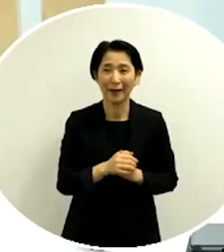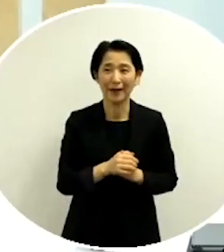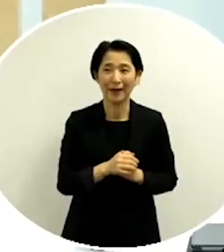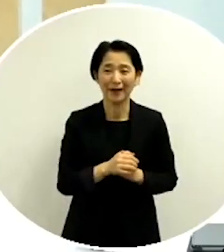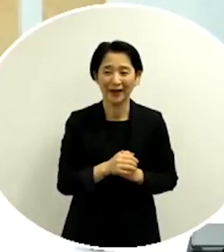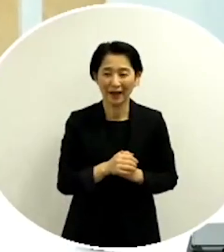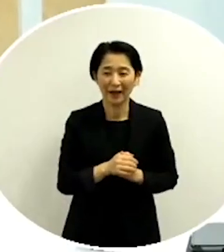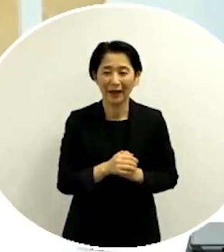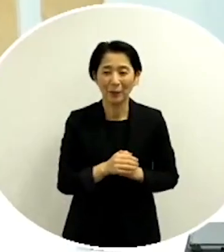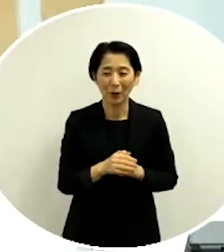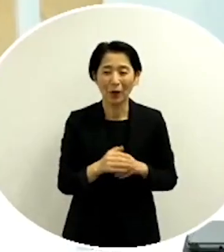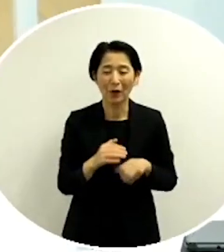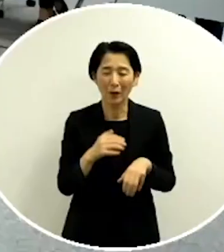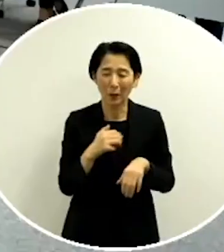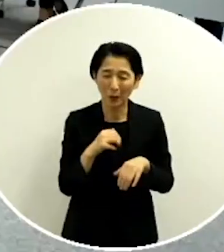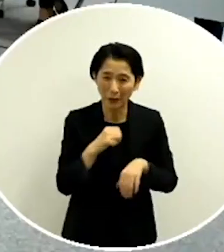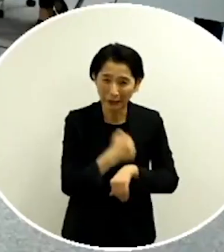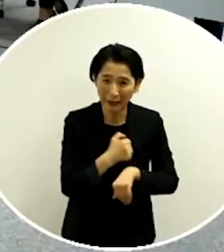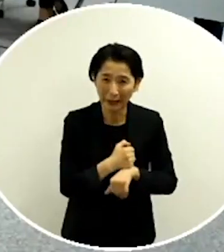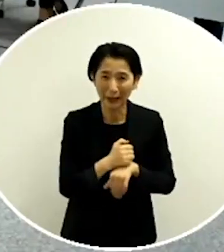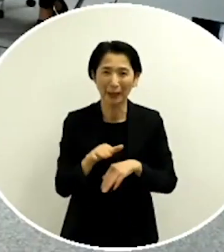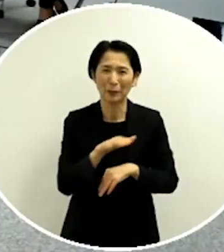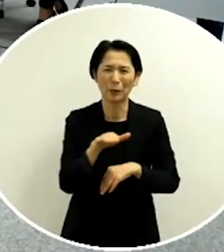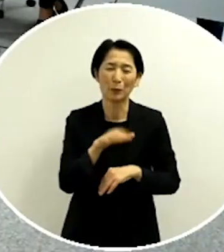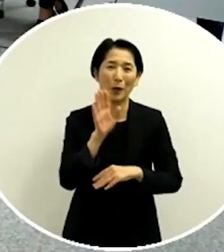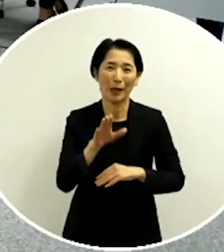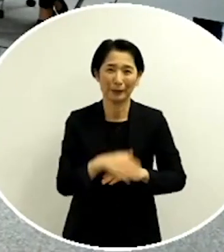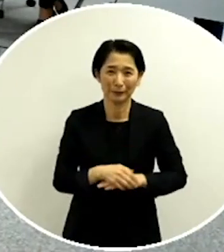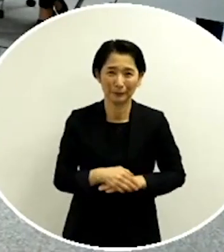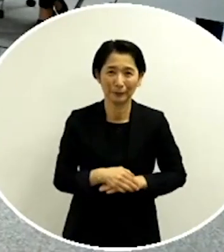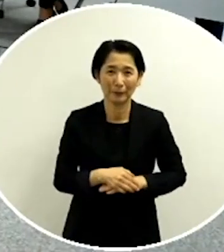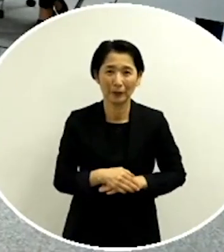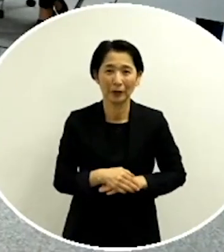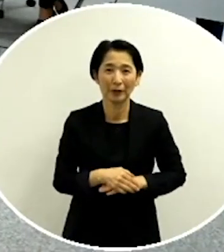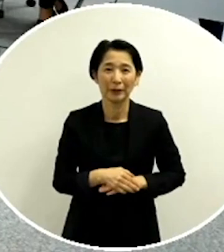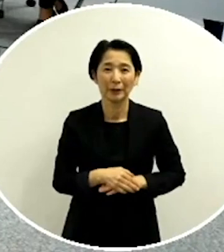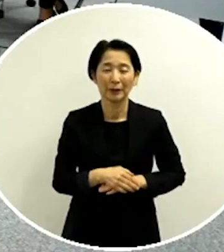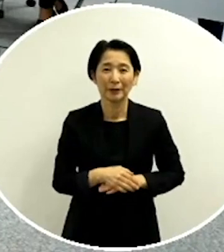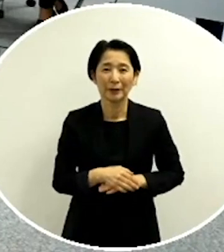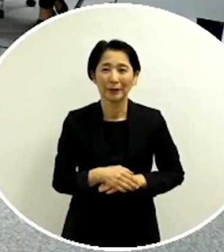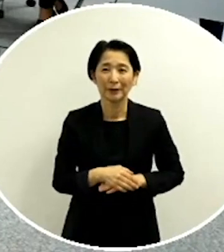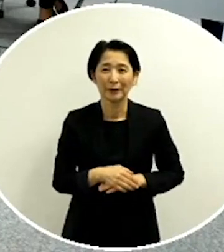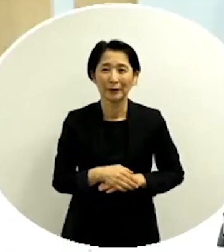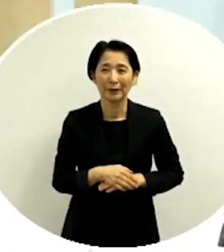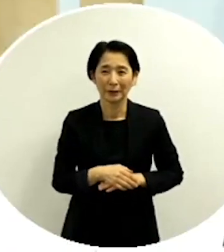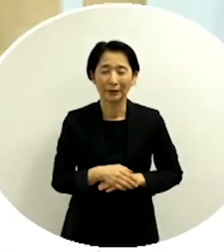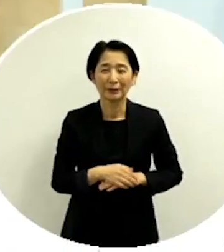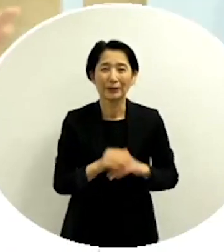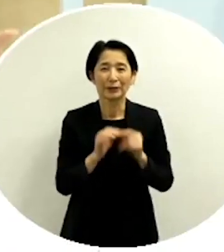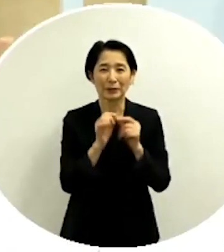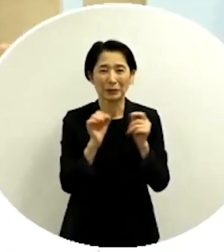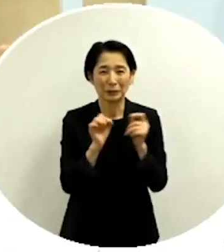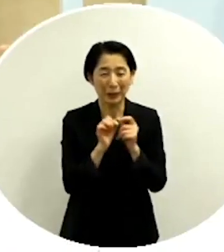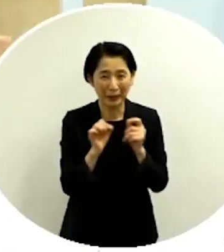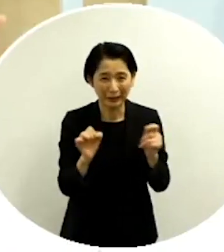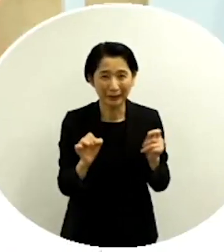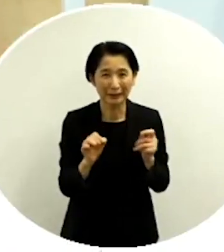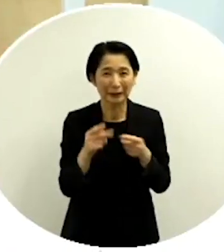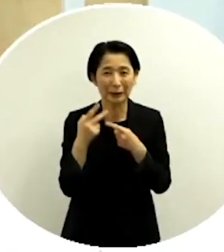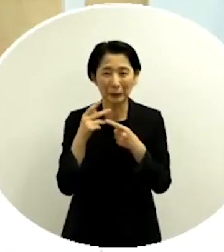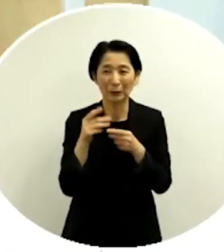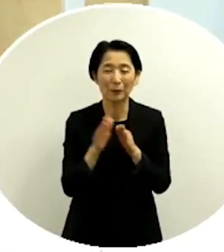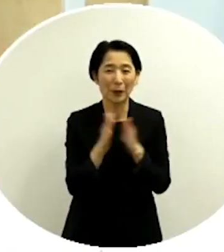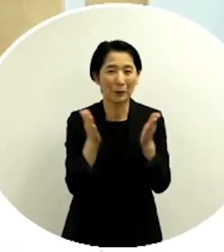あのこんなな部分もあってつまりあの郵送代とか